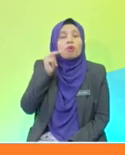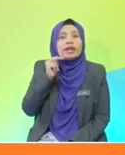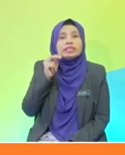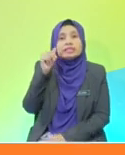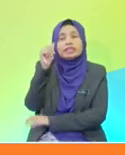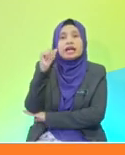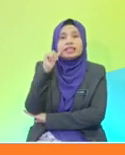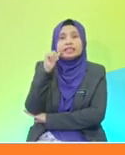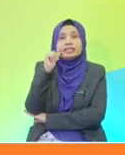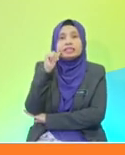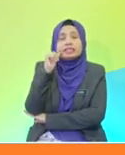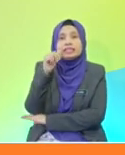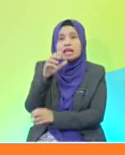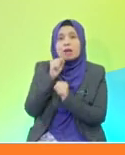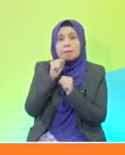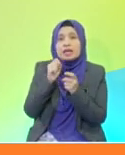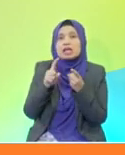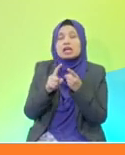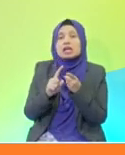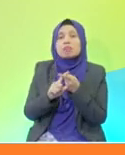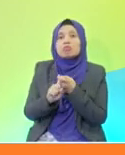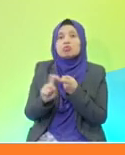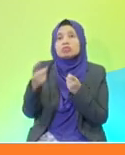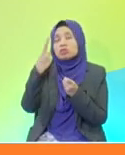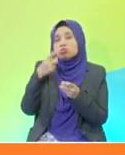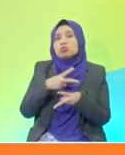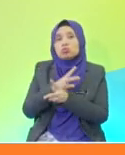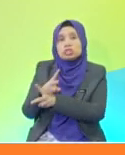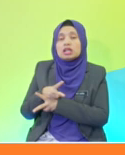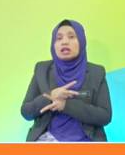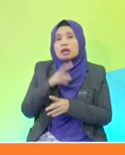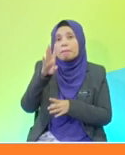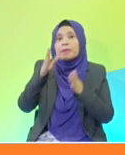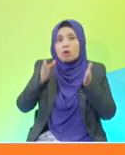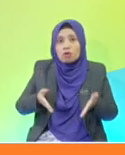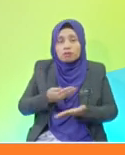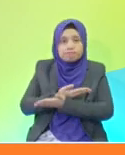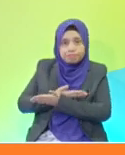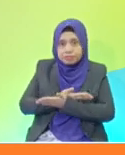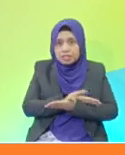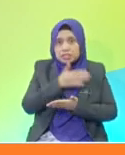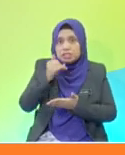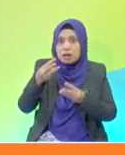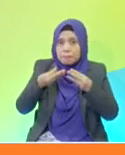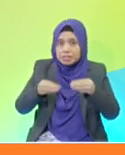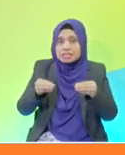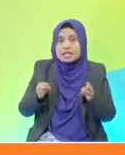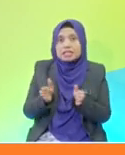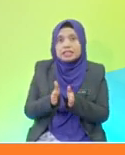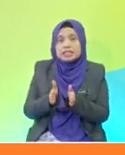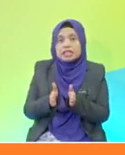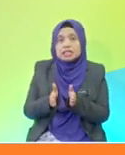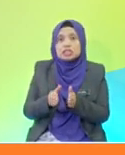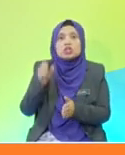tunggal yang mengambil keputusan Berhenti bekerja untuk menjaga empat orang anaknya yang masih kecil suaminya telah meninggal dunia